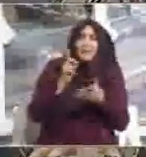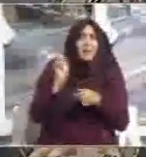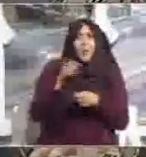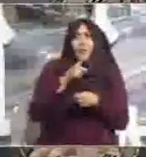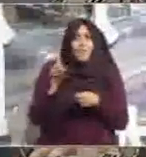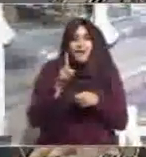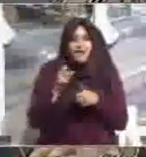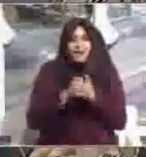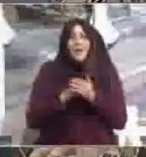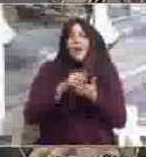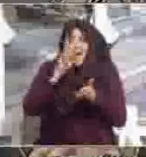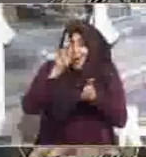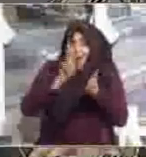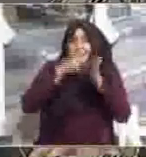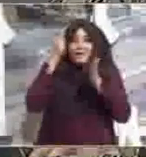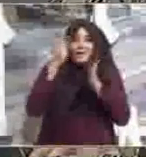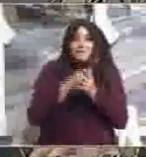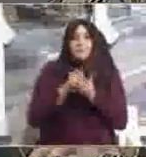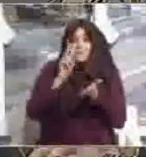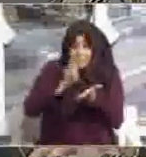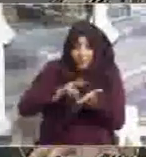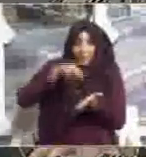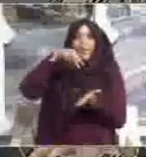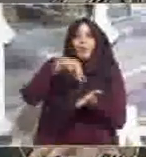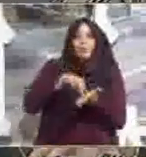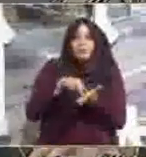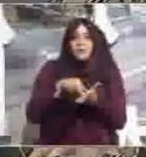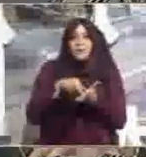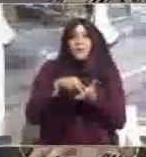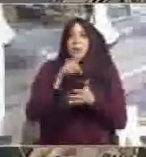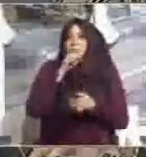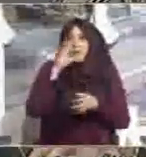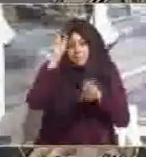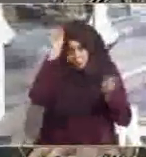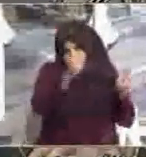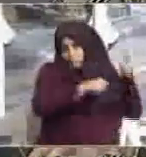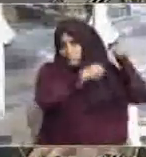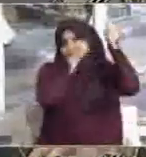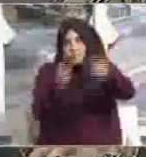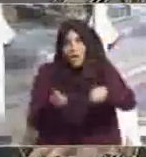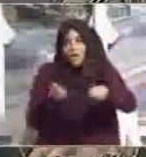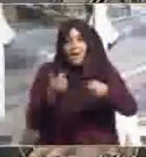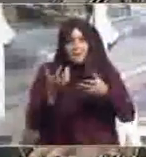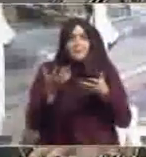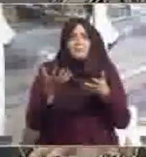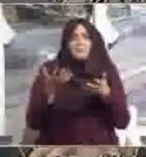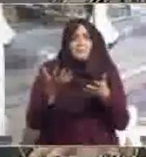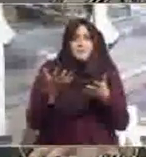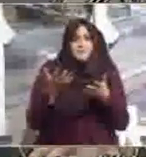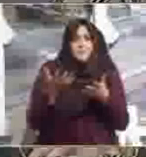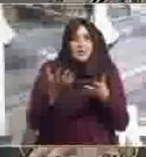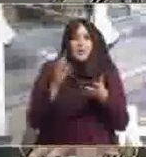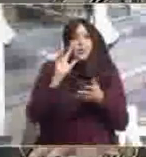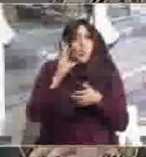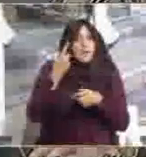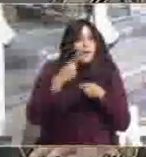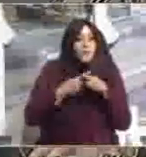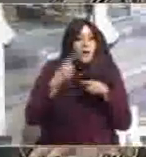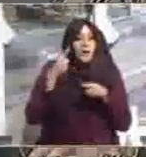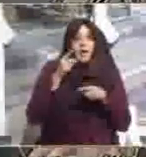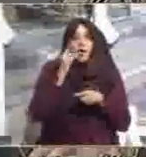حكايات، لازم نعود. عاود مرة ثانية، زاد كذلك النبي صلى الله عليه وسلم أسقطه. حتى المرة